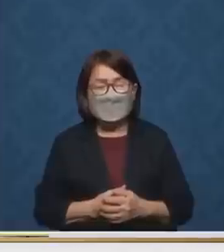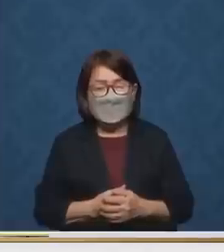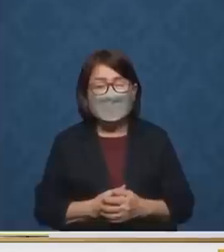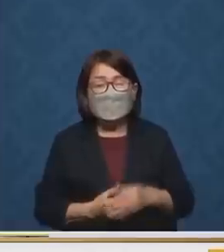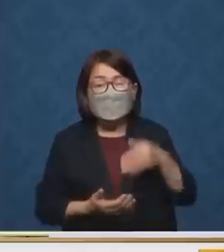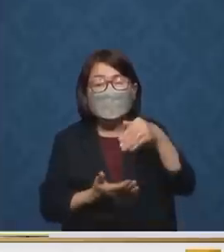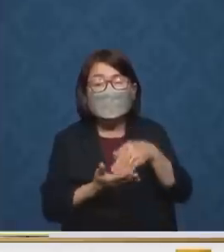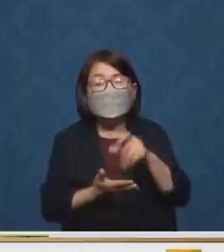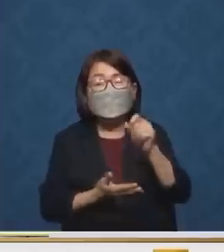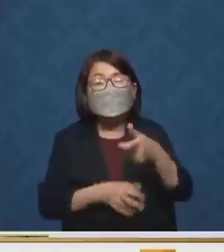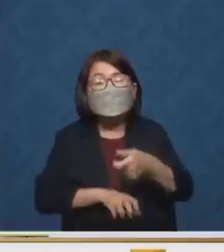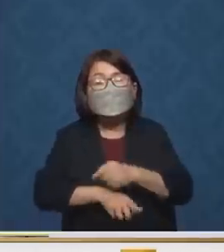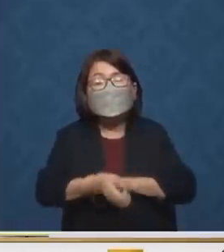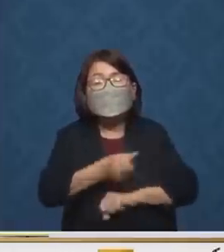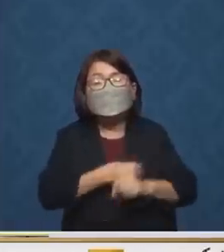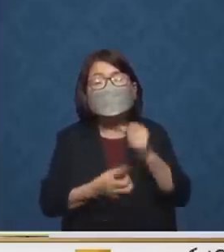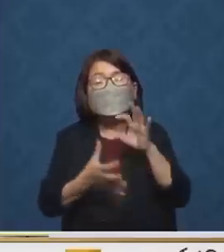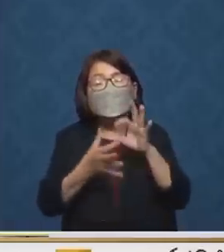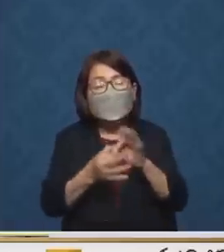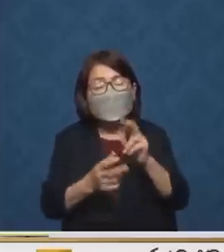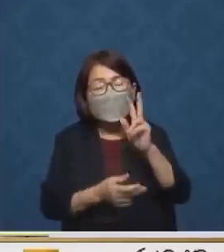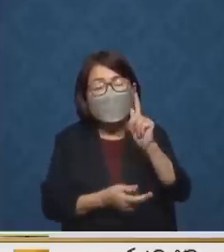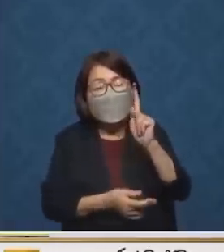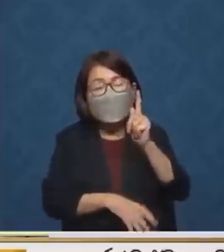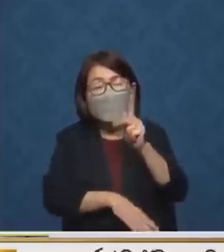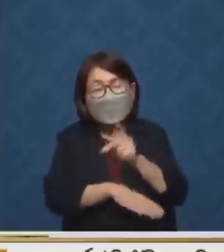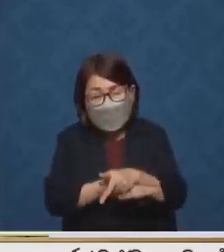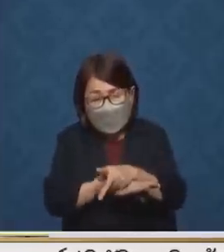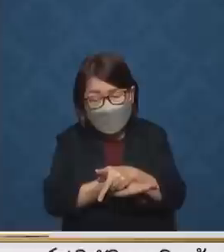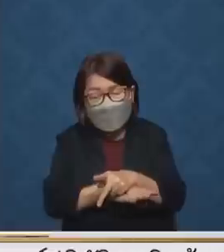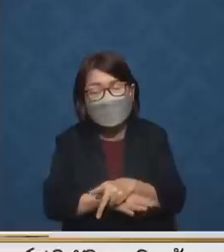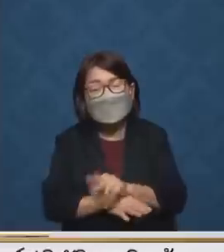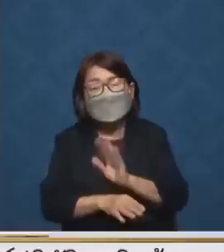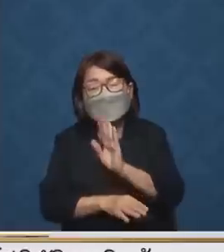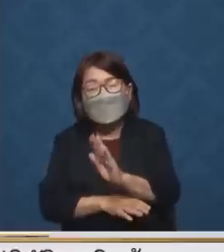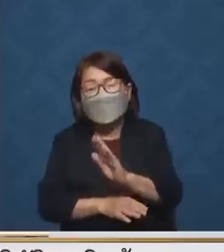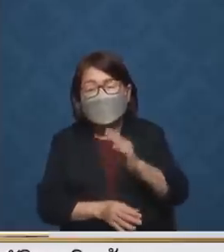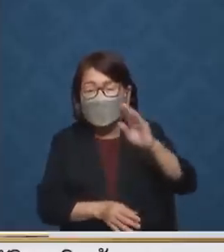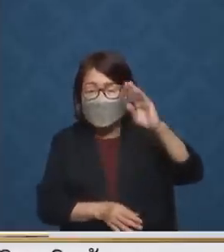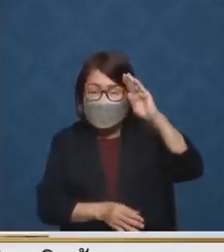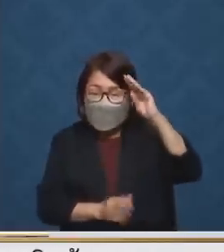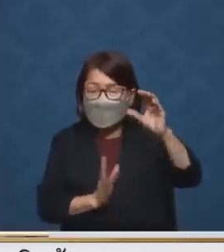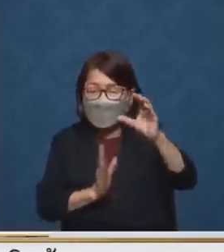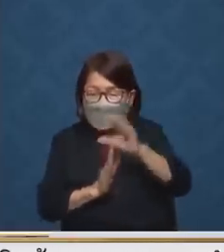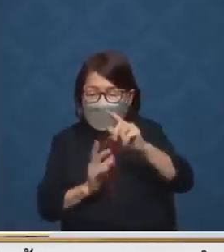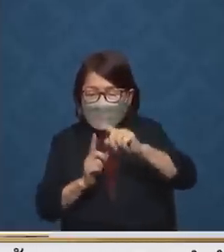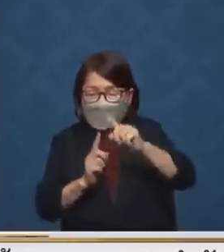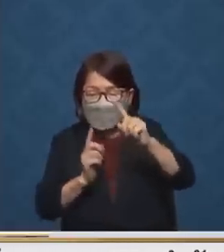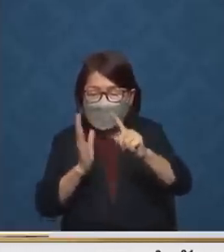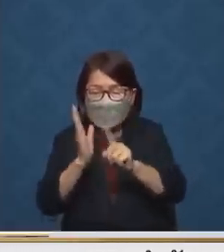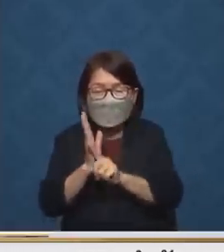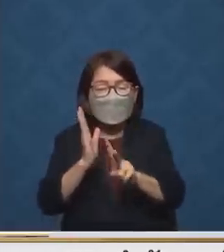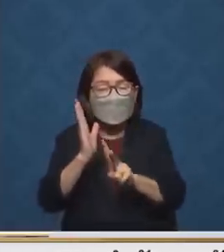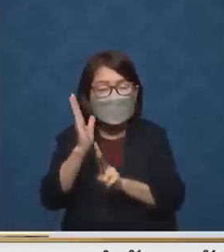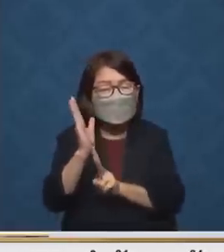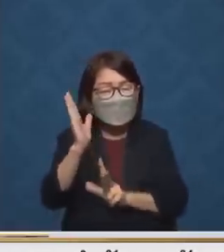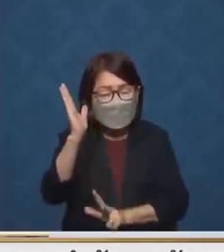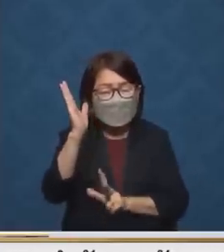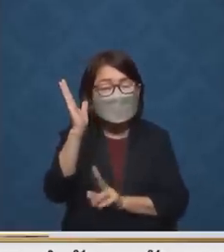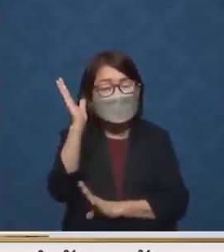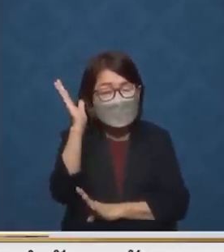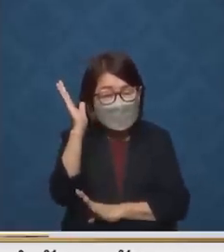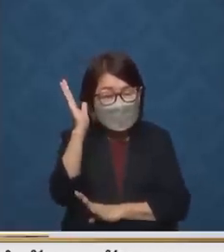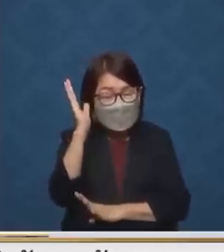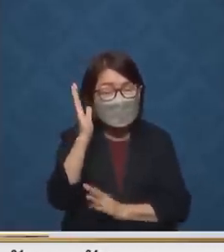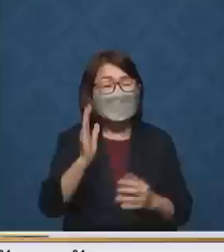ศูนยปฏิบัิการสารสนเทศศูนยปฏิบัติการกองทับแต่ละภาคภาค 1 ภาค 2 ภาค 3 ภาค 4กำ